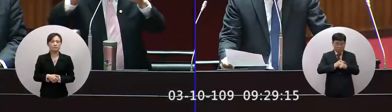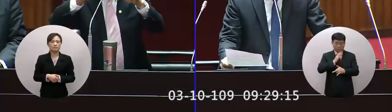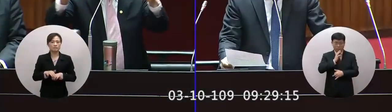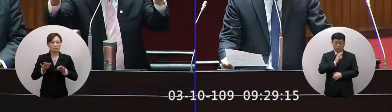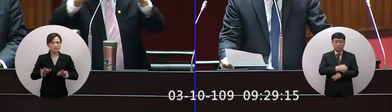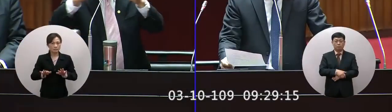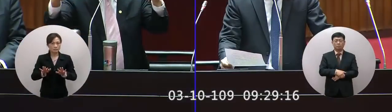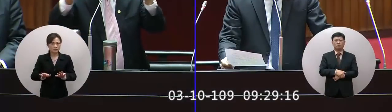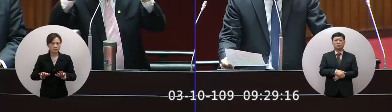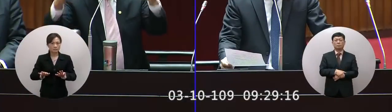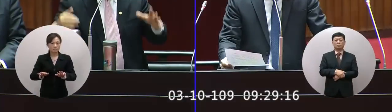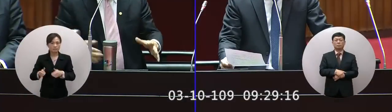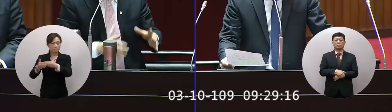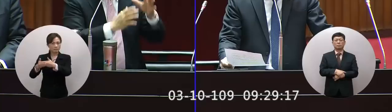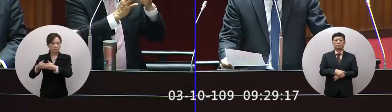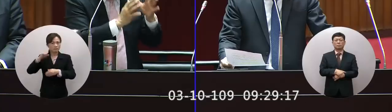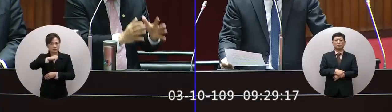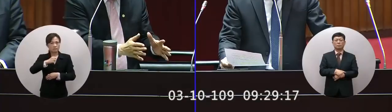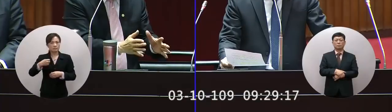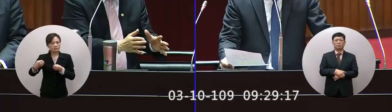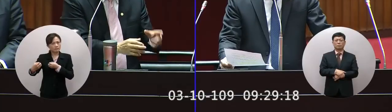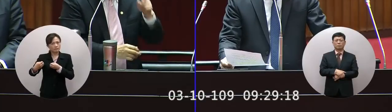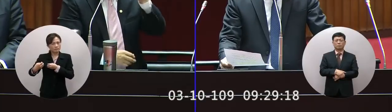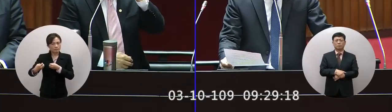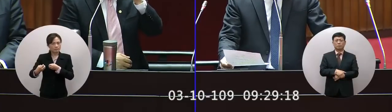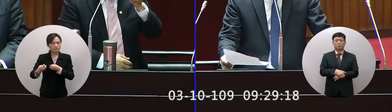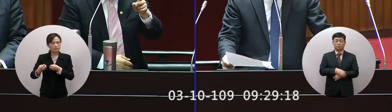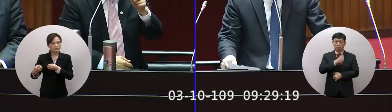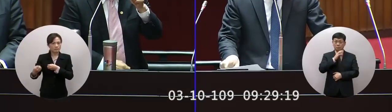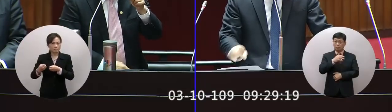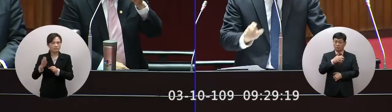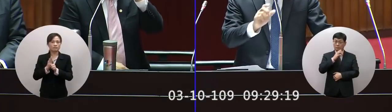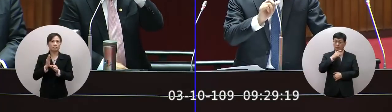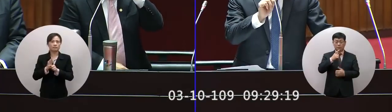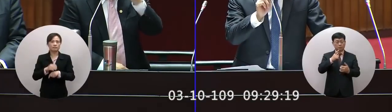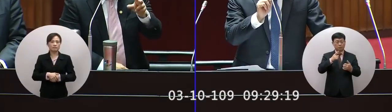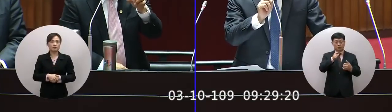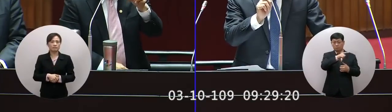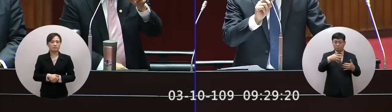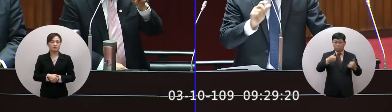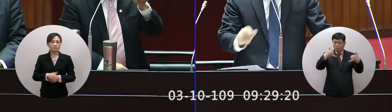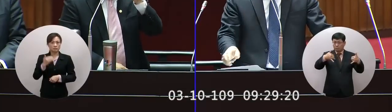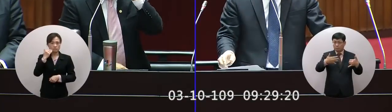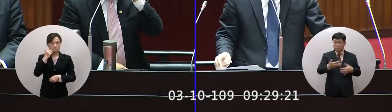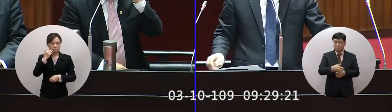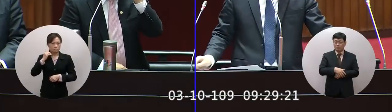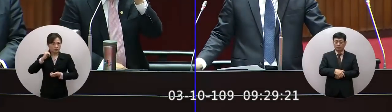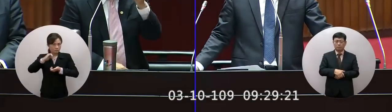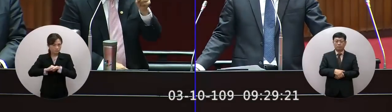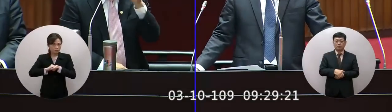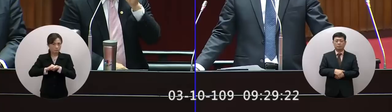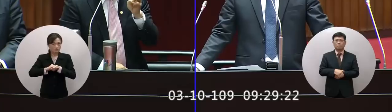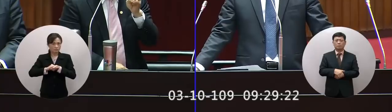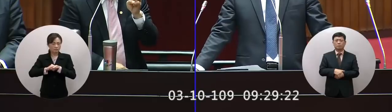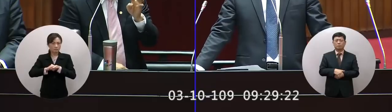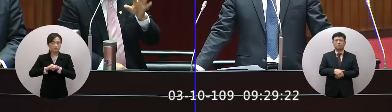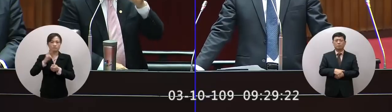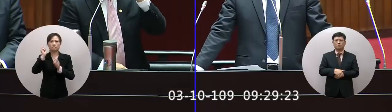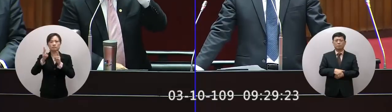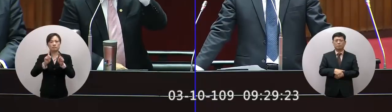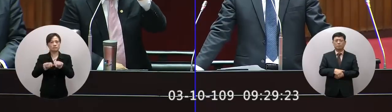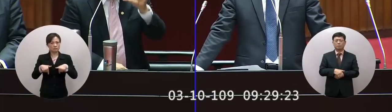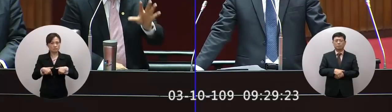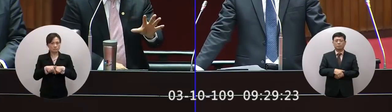行？ 现在两边都还在做最后确定。 做这哪一方面还没确定？ 一确定，那个由指挥中